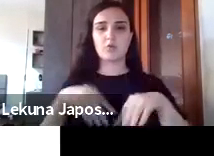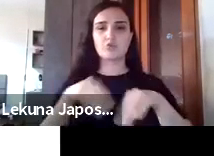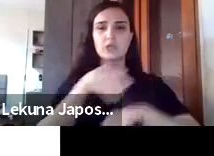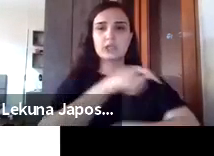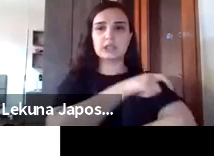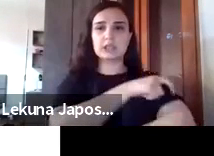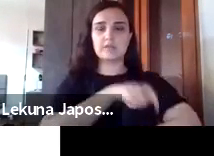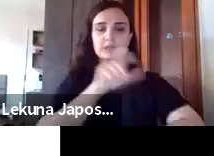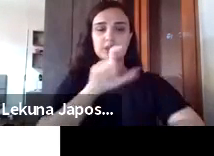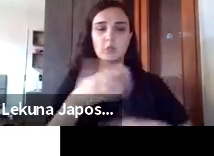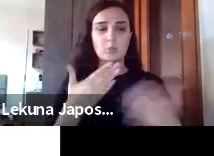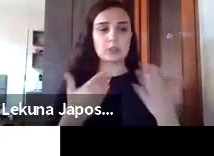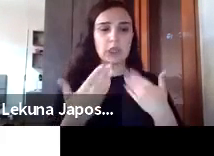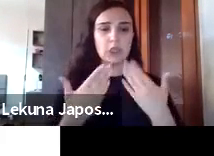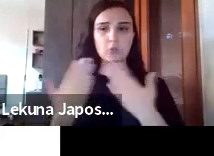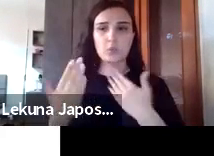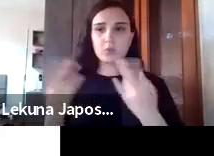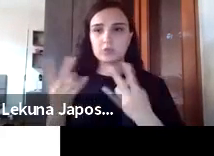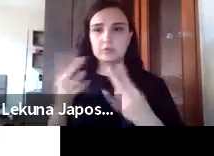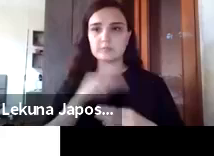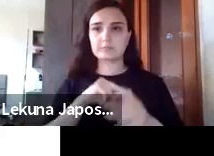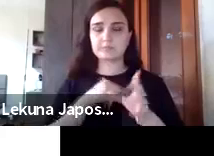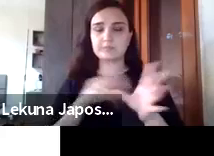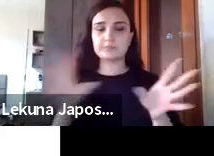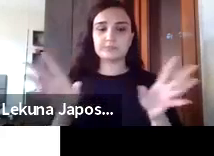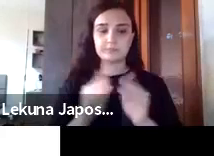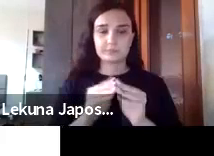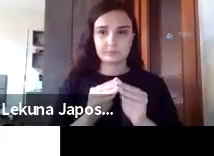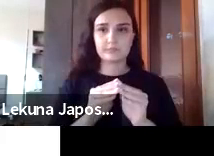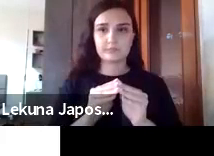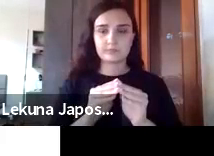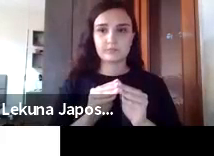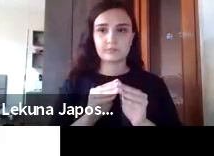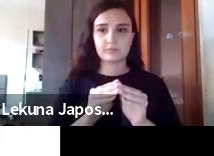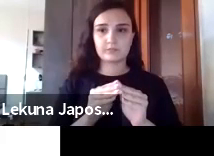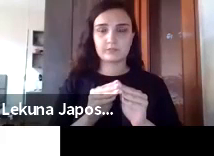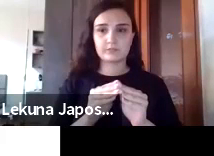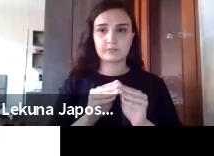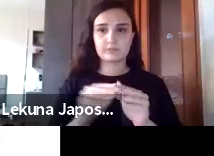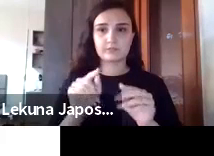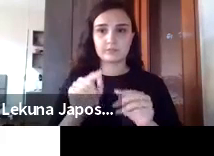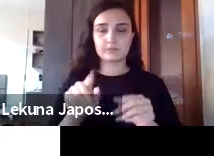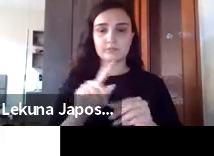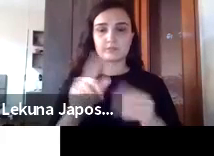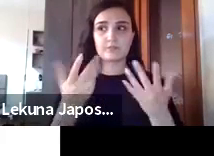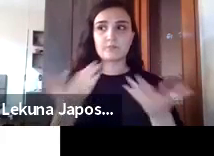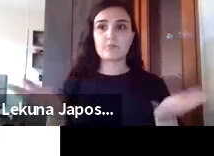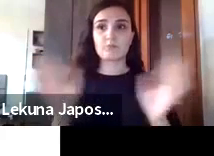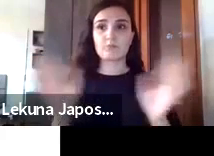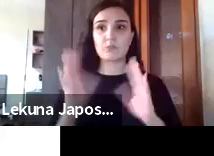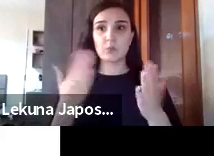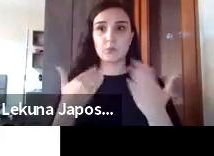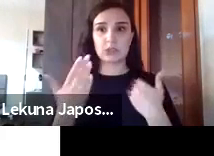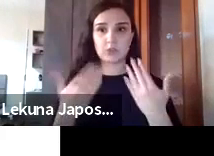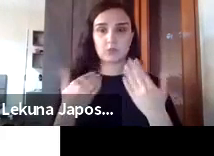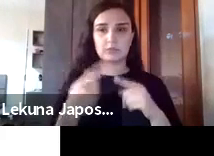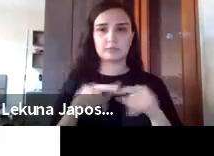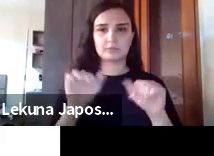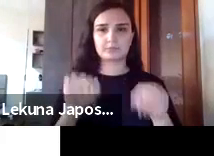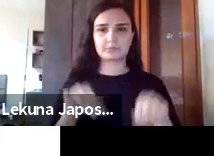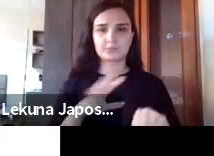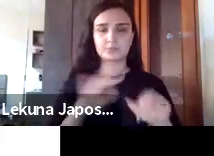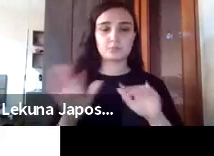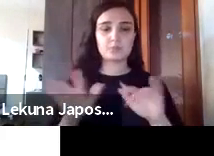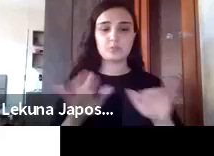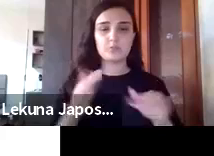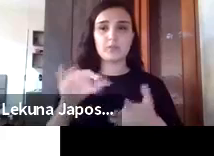წევრთან ურთიერთობები, თანამშრომელთან და ასე შემდეგ. ანუ არის გარკვეული სოციალური ურთიერთობები, შეიძლება იყოს